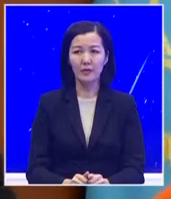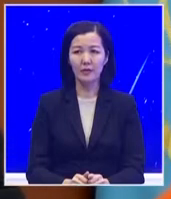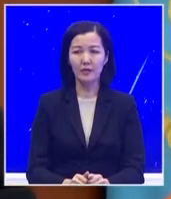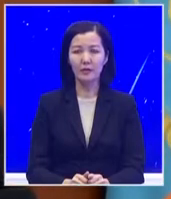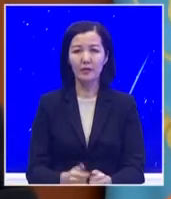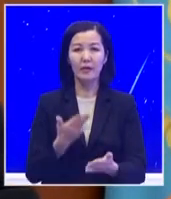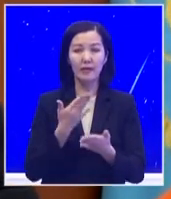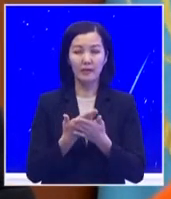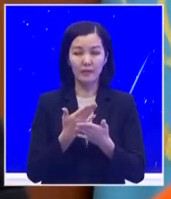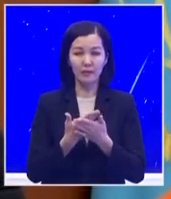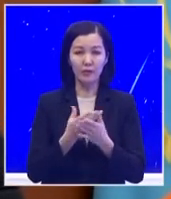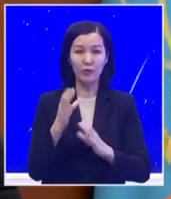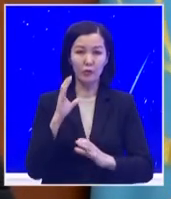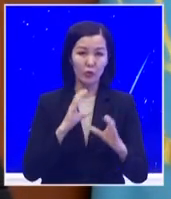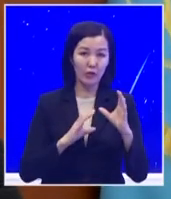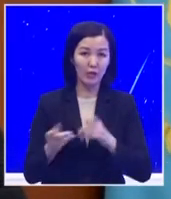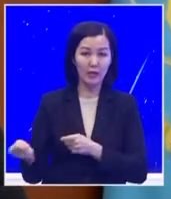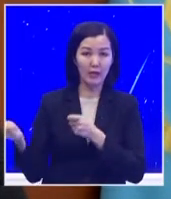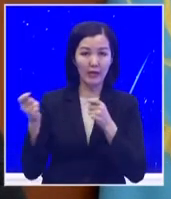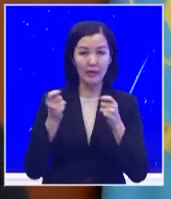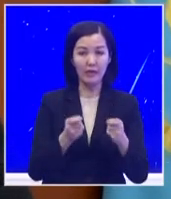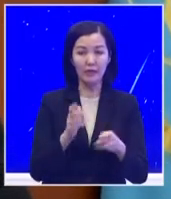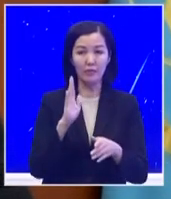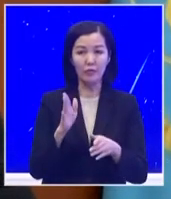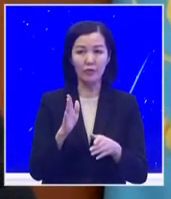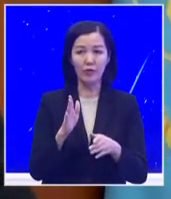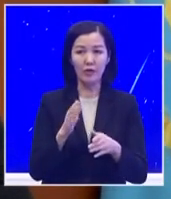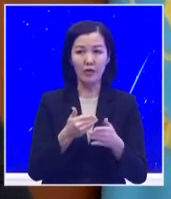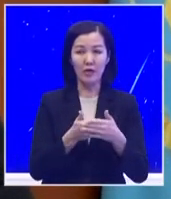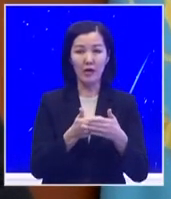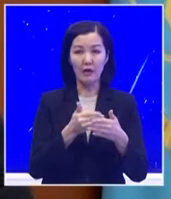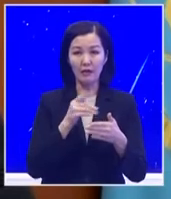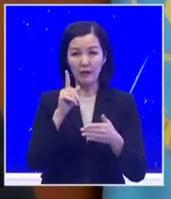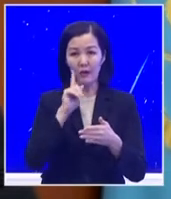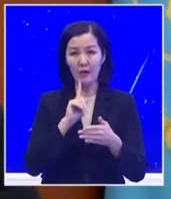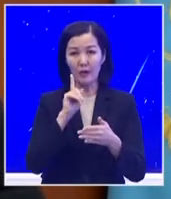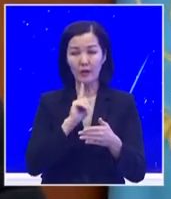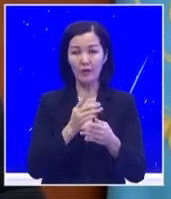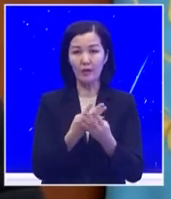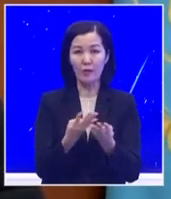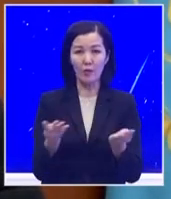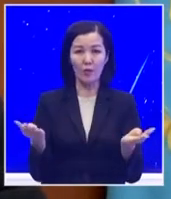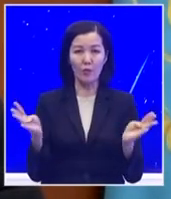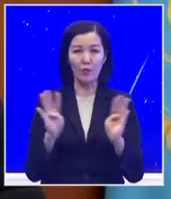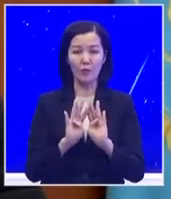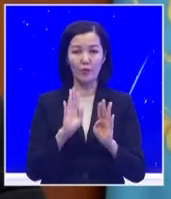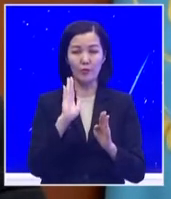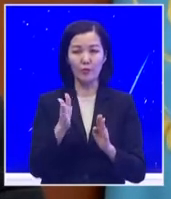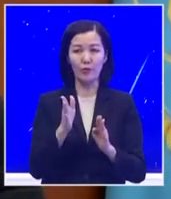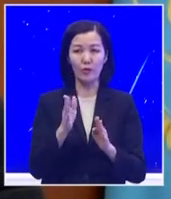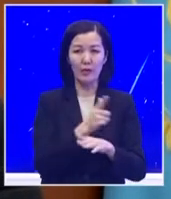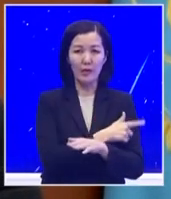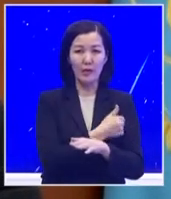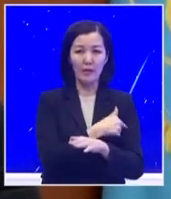Егер ол студенттерді әкелетін болсақ, біз алдыңғы карантин жасаймыз оларға. Оларға біз қазіргі дайындап қойған емханамыз